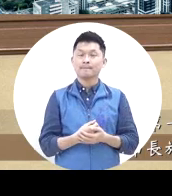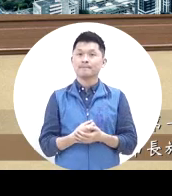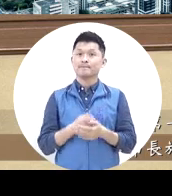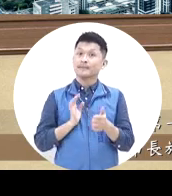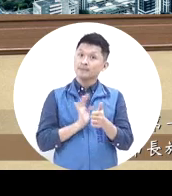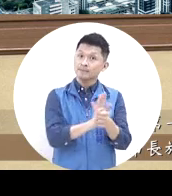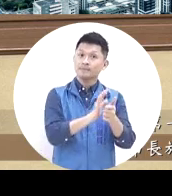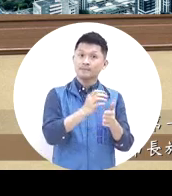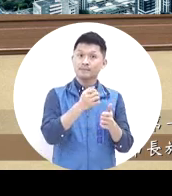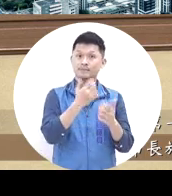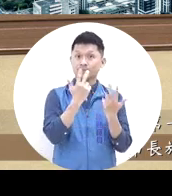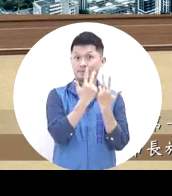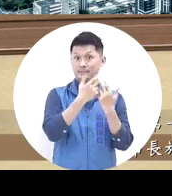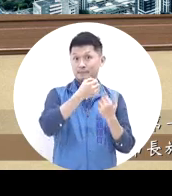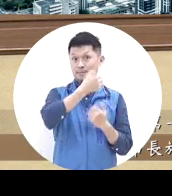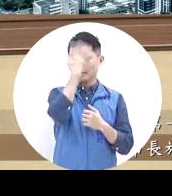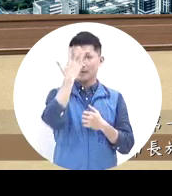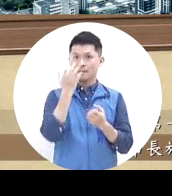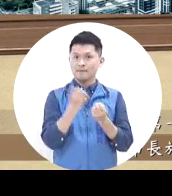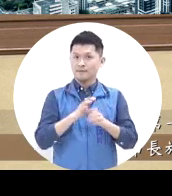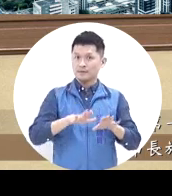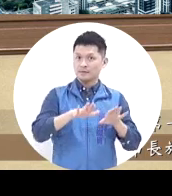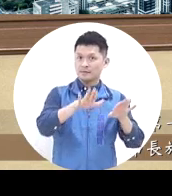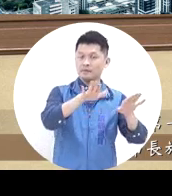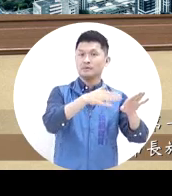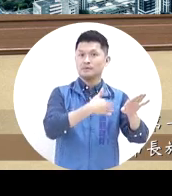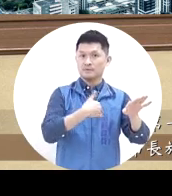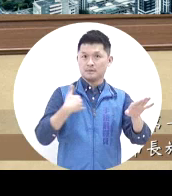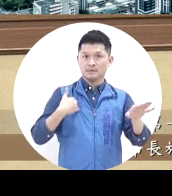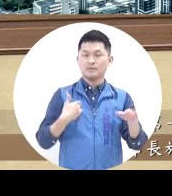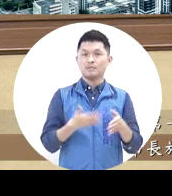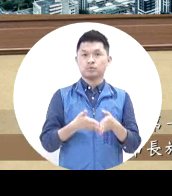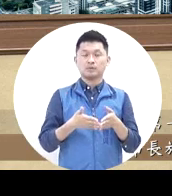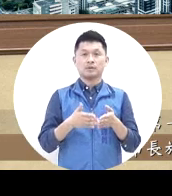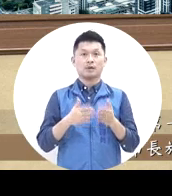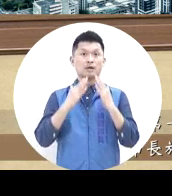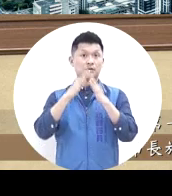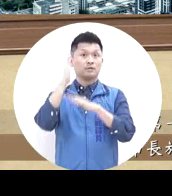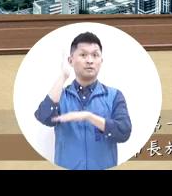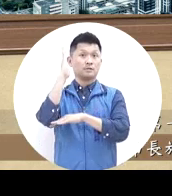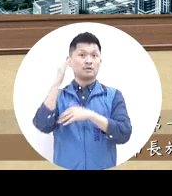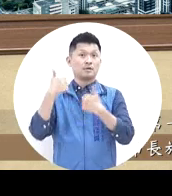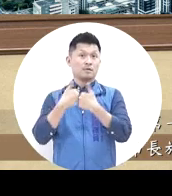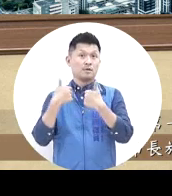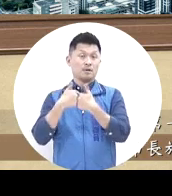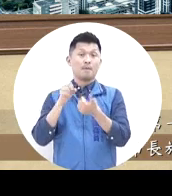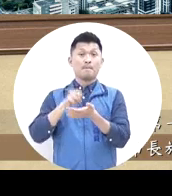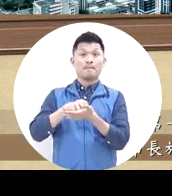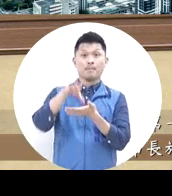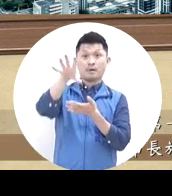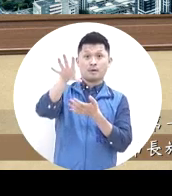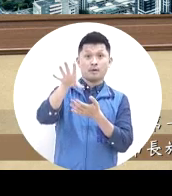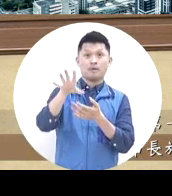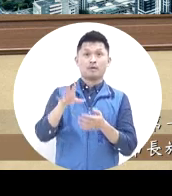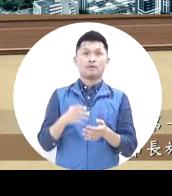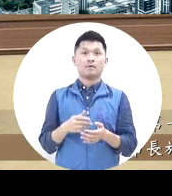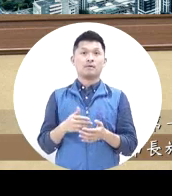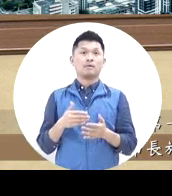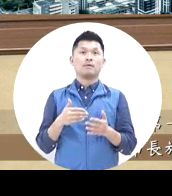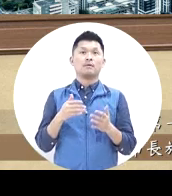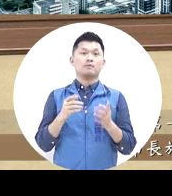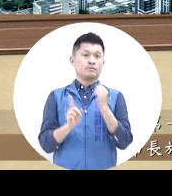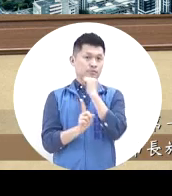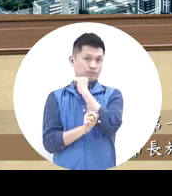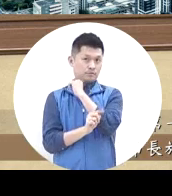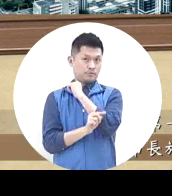有最好的发展跟未来。所以借我们市政会议报告，最我们的市政会议报告最